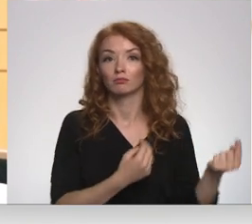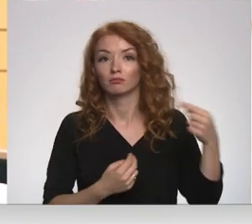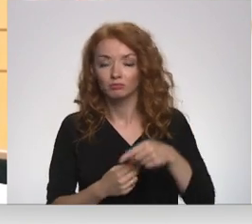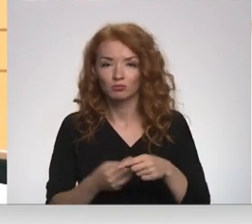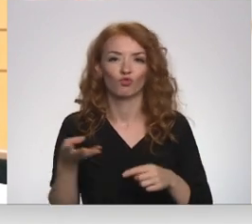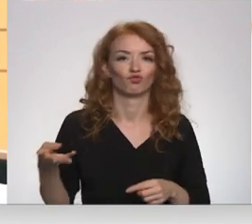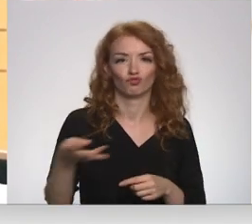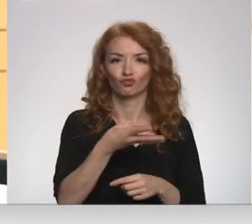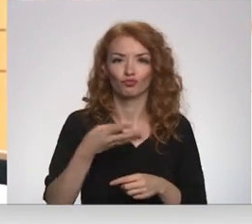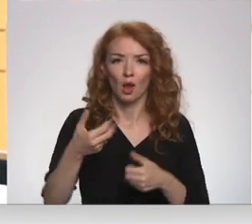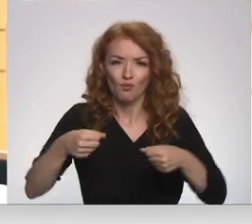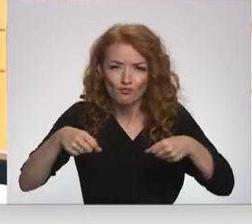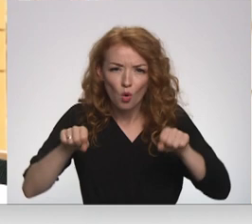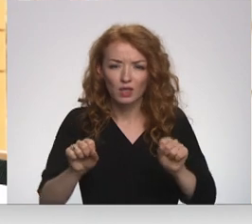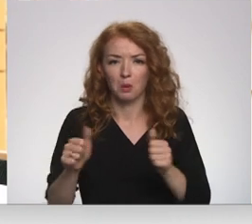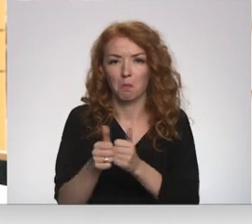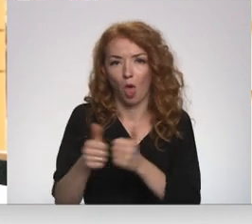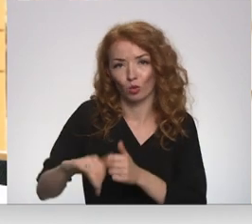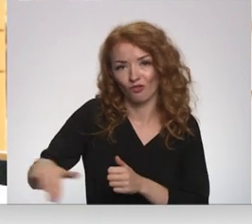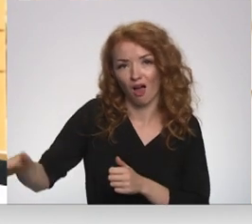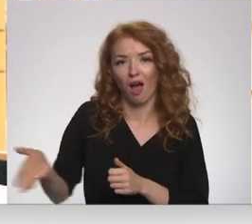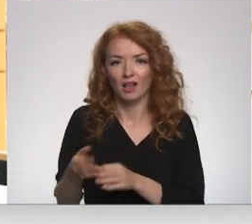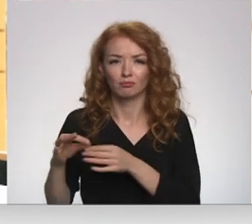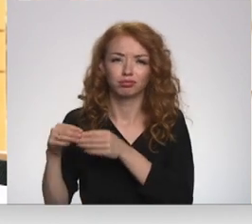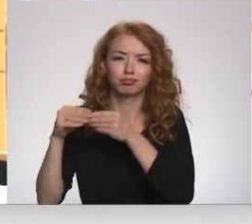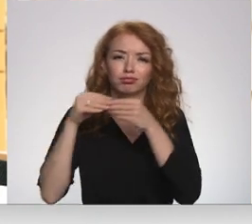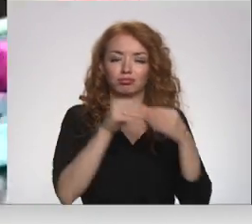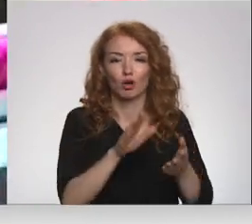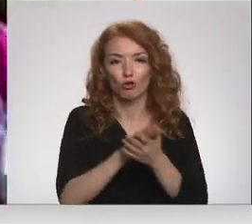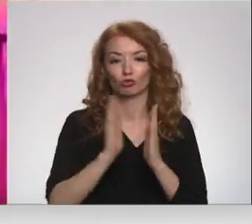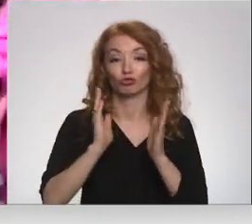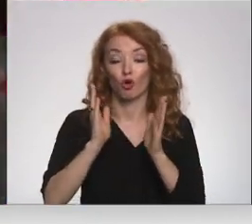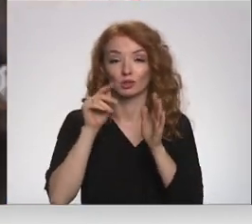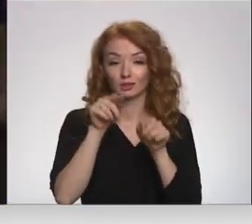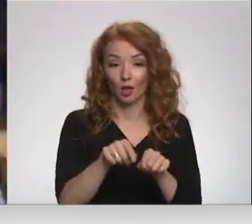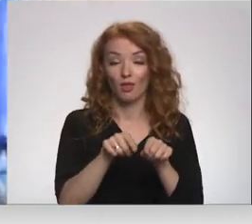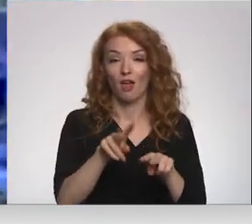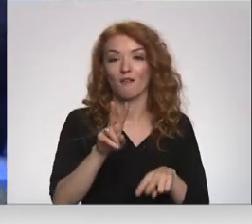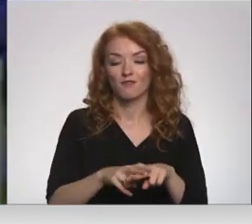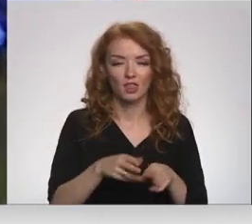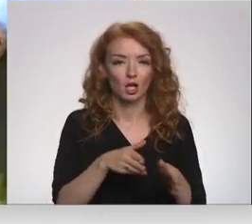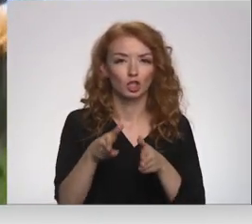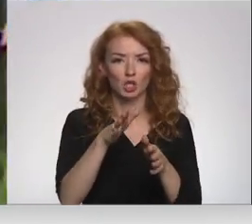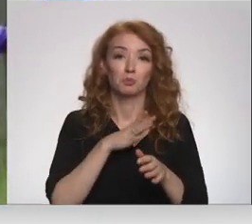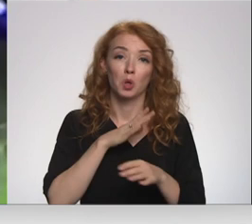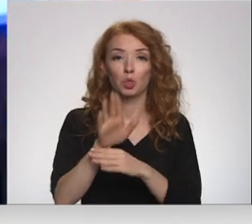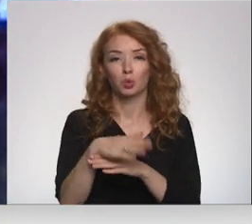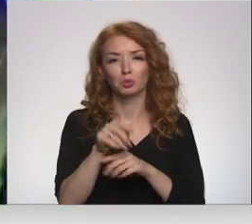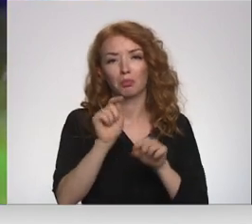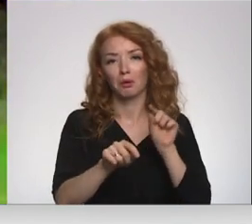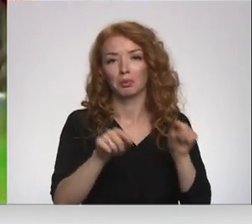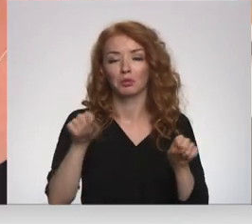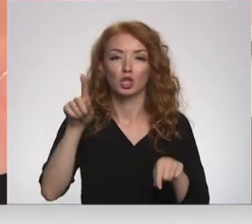visus četrus ar motociklu ar blakusvāģi aizveda līdz Rūjienas šosejai. Tajā vietā ceļš gan bija patukšs, bija vien